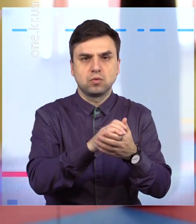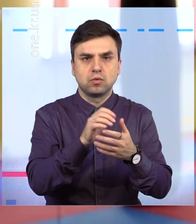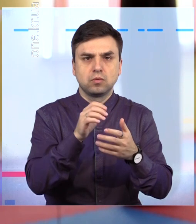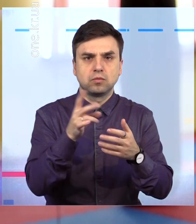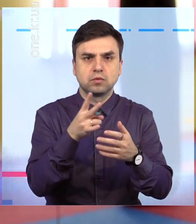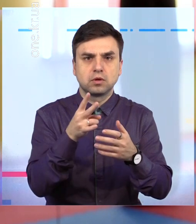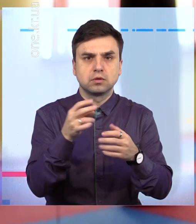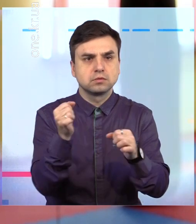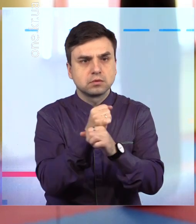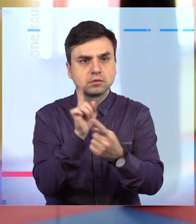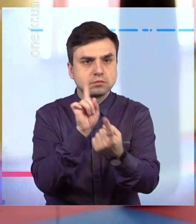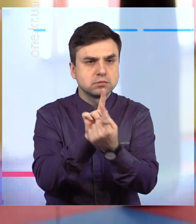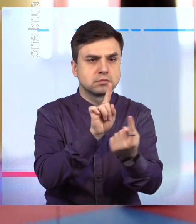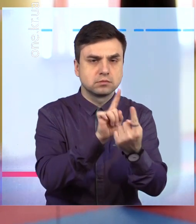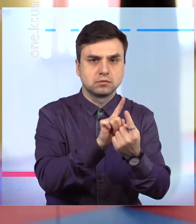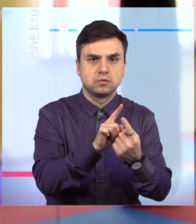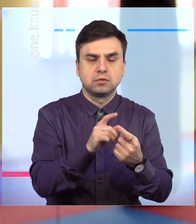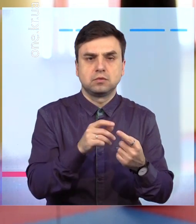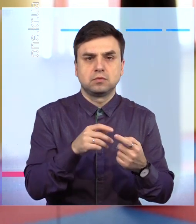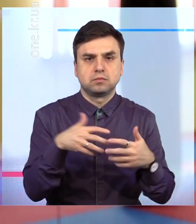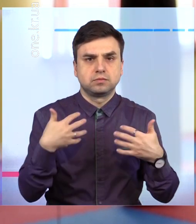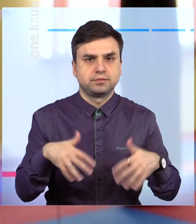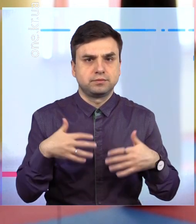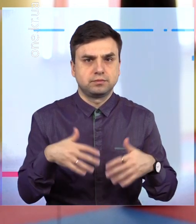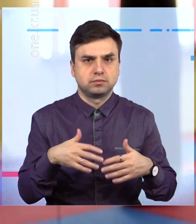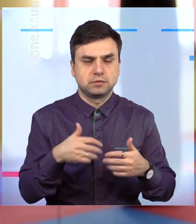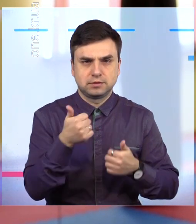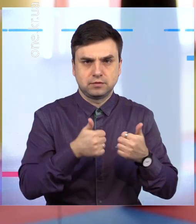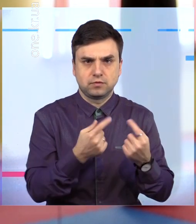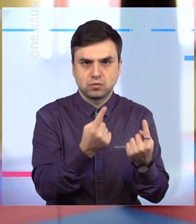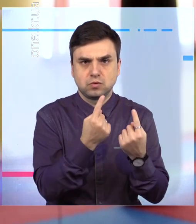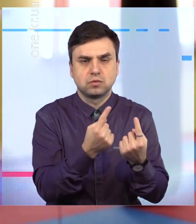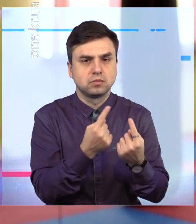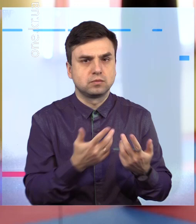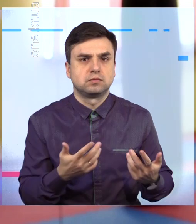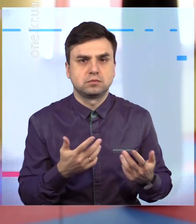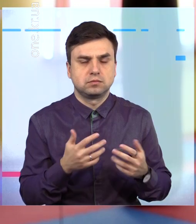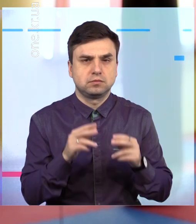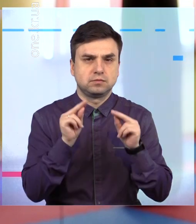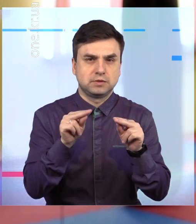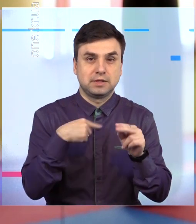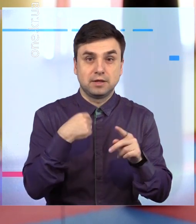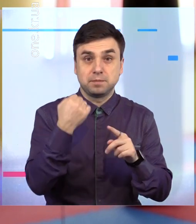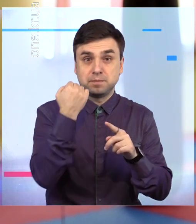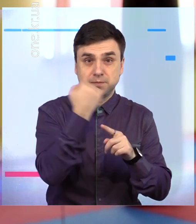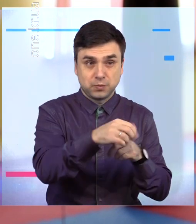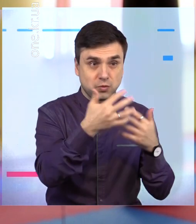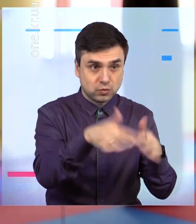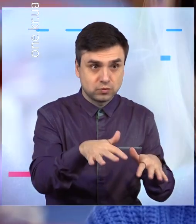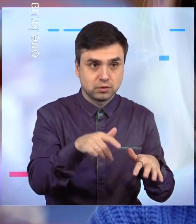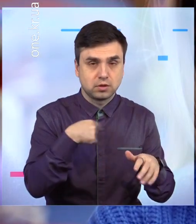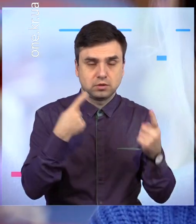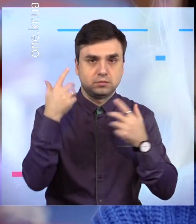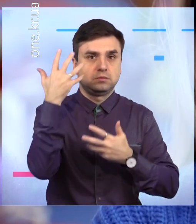золото. И вот этот масштабный турнир такой, если честно, даже после победы я еще не понимал, что я нахожусь на этом